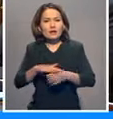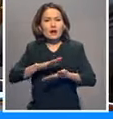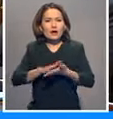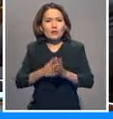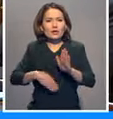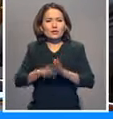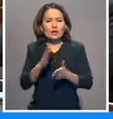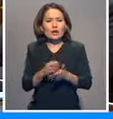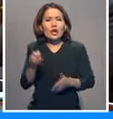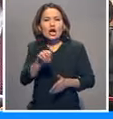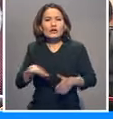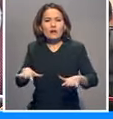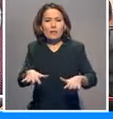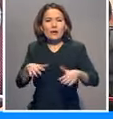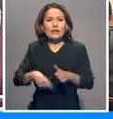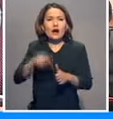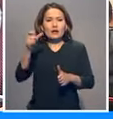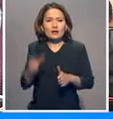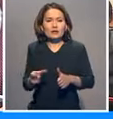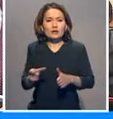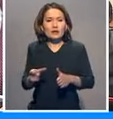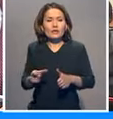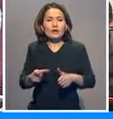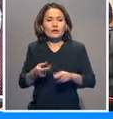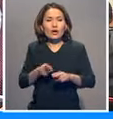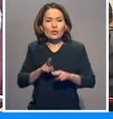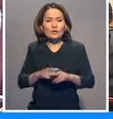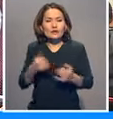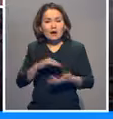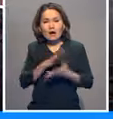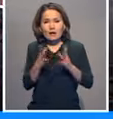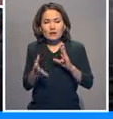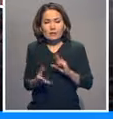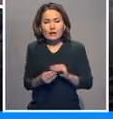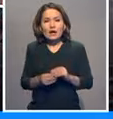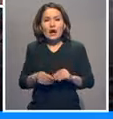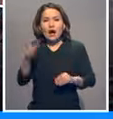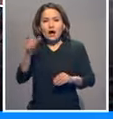баяндады. Еуропарламент депутаты адам құқықтары жөніндегі комиссияның жаңа жобаларымен танысып,